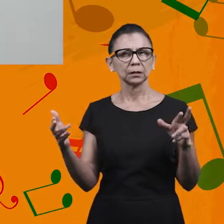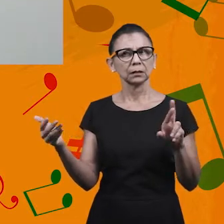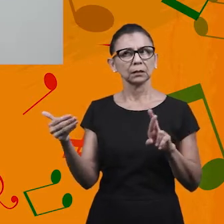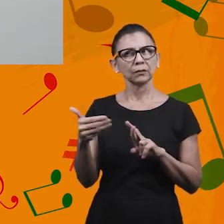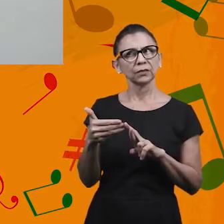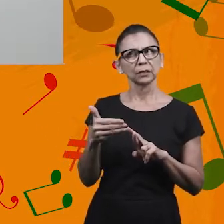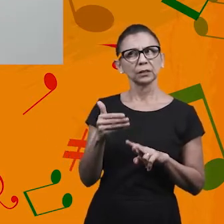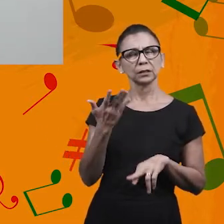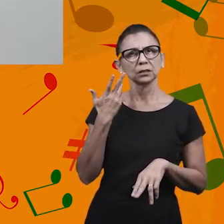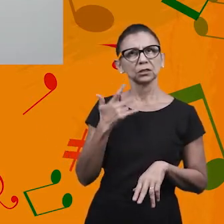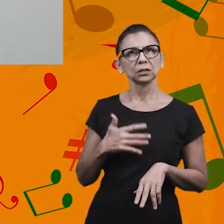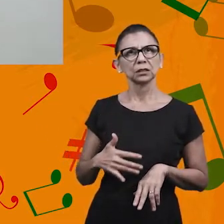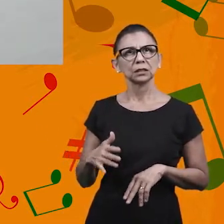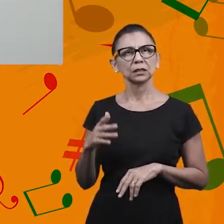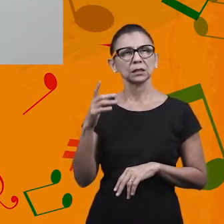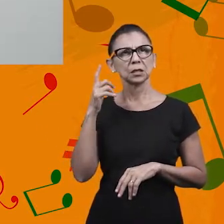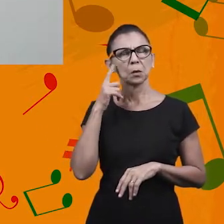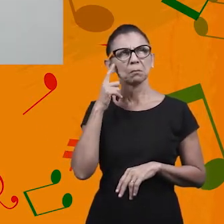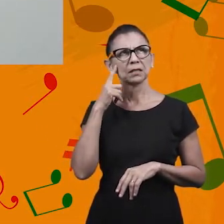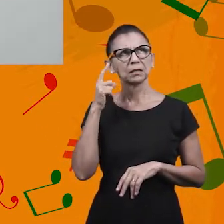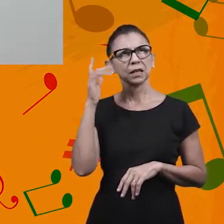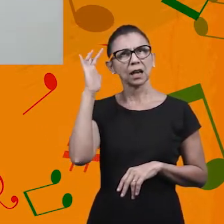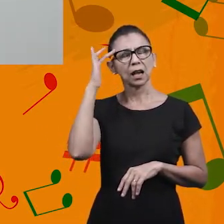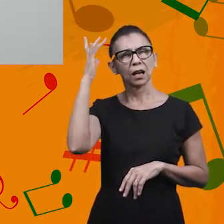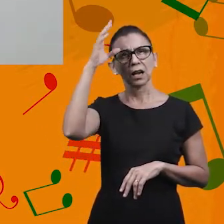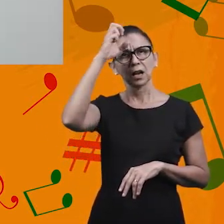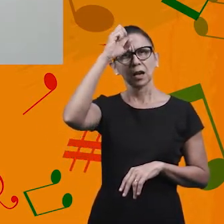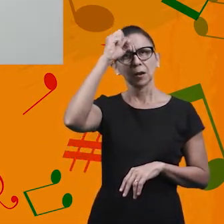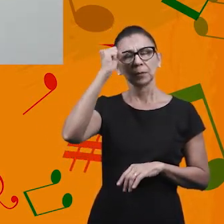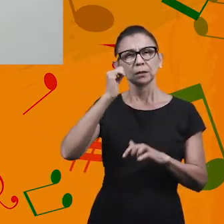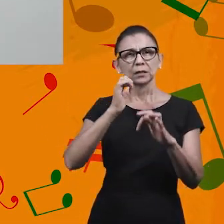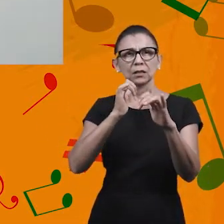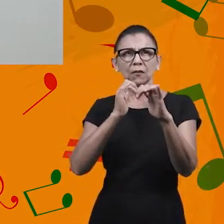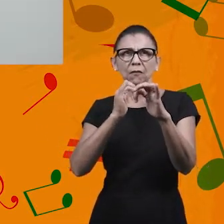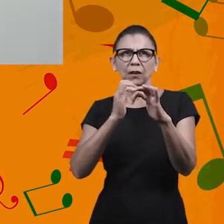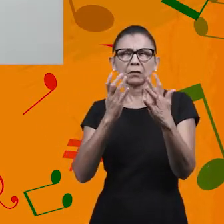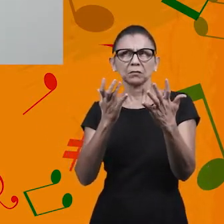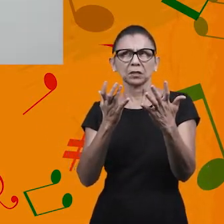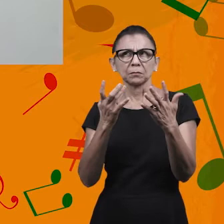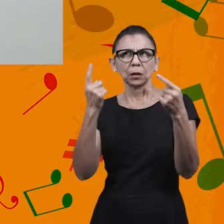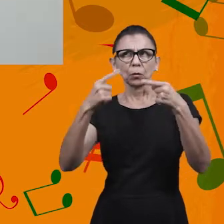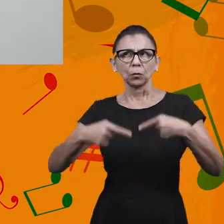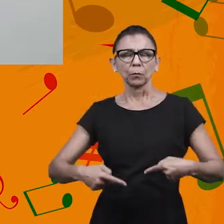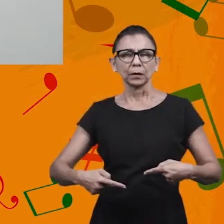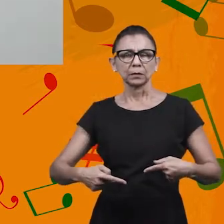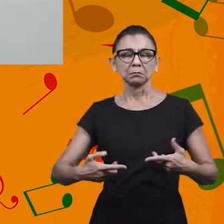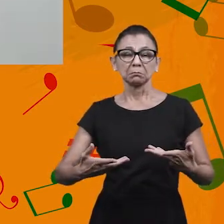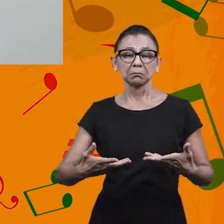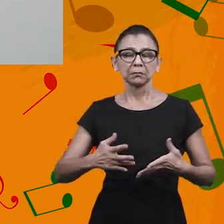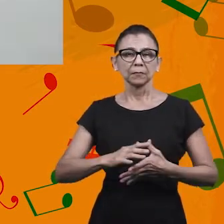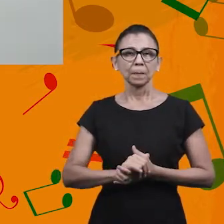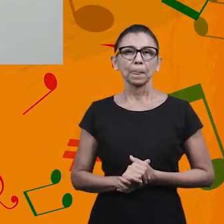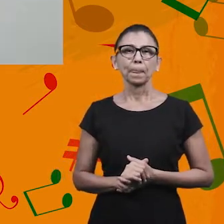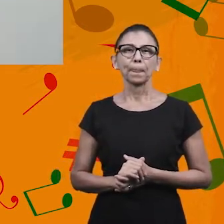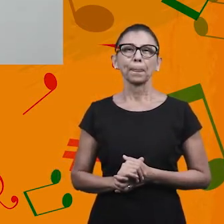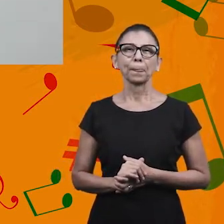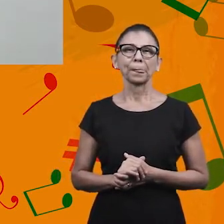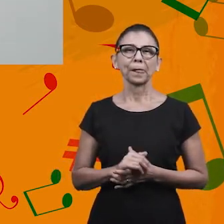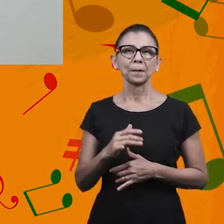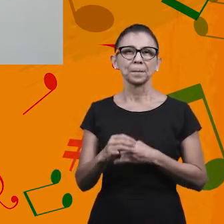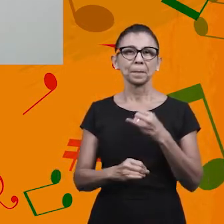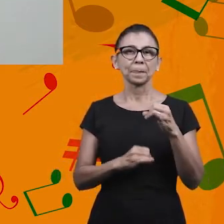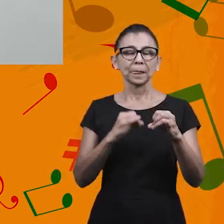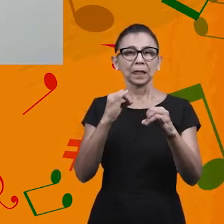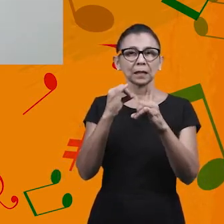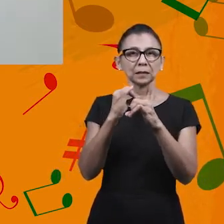jouer. Après, je commençais à penser que c'était pour jouer la flûte transversale. Ce projet est utilisé et à